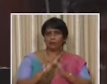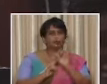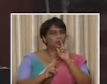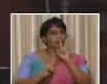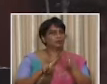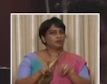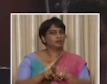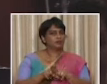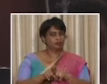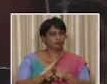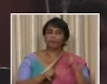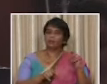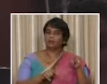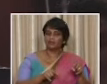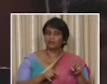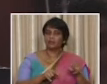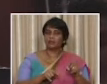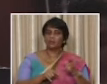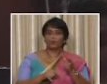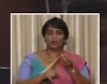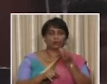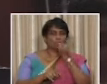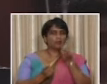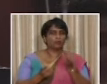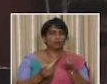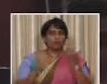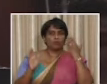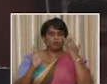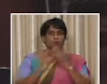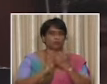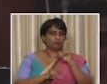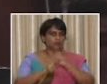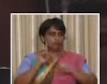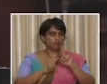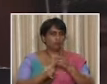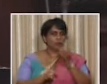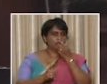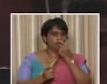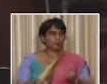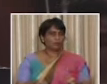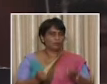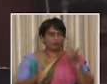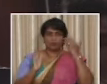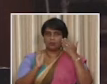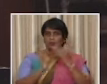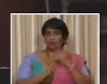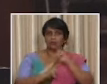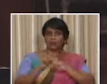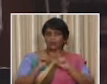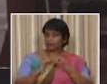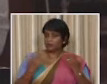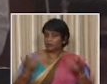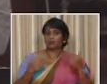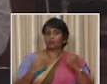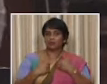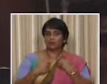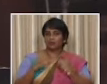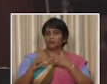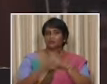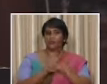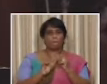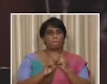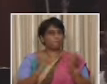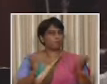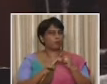ආකාරයට මේ බඩු මිල සම්බන්ධව අපි කතා කරන්න ඕන මේ බඩු මිල සම්බන්ධව කතා කරේ නැත්තම් දැන් මම නියෝජනය කරන